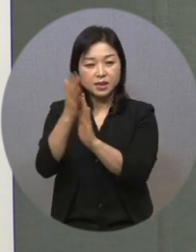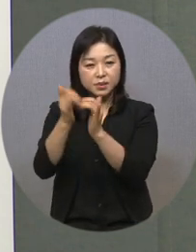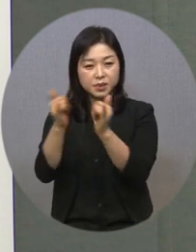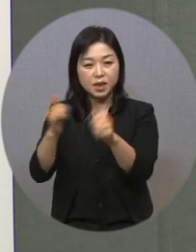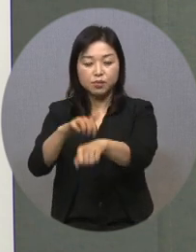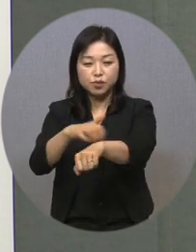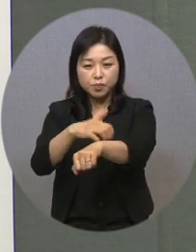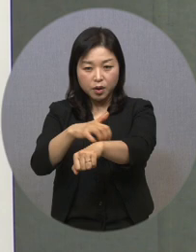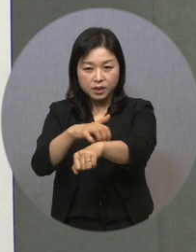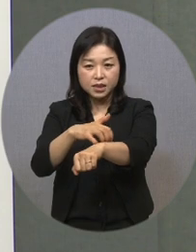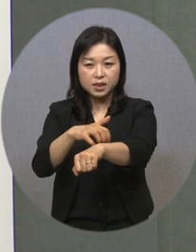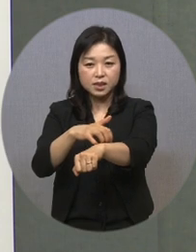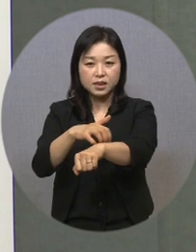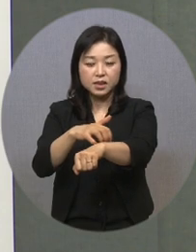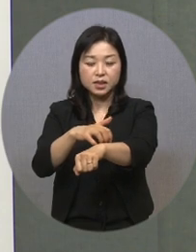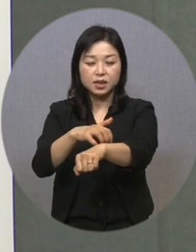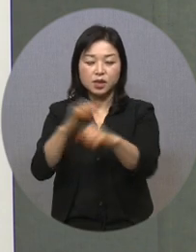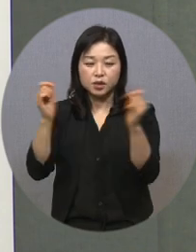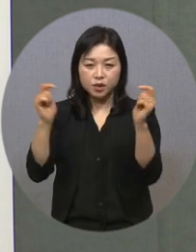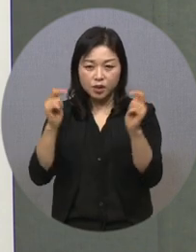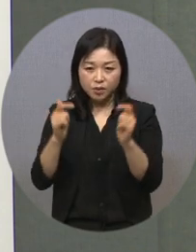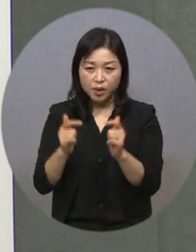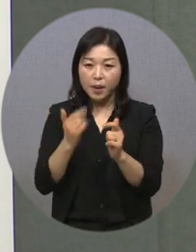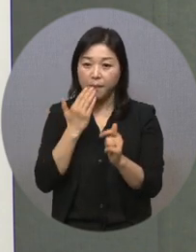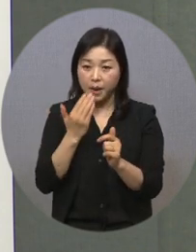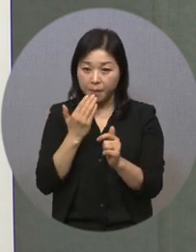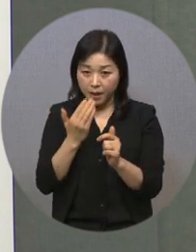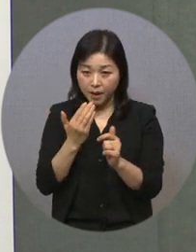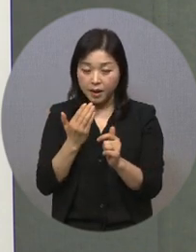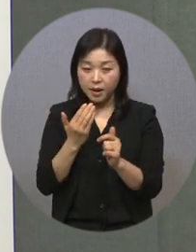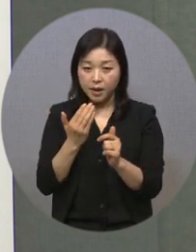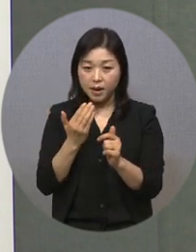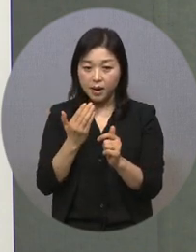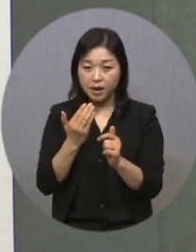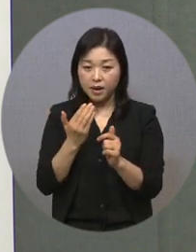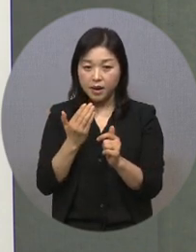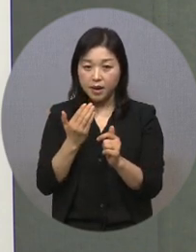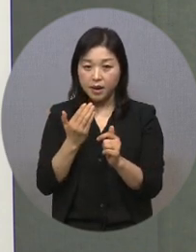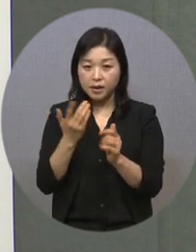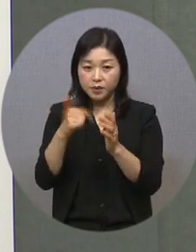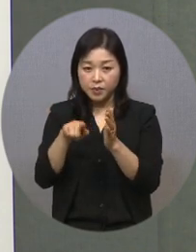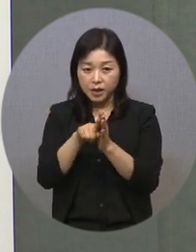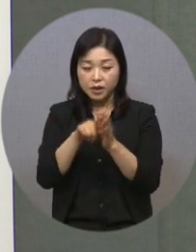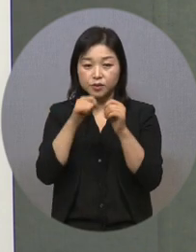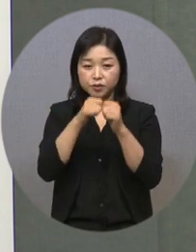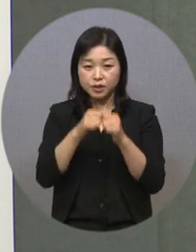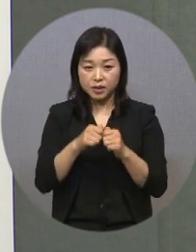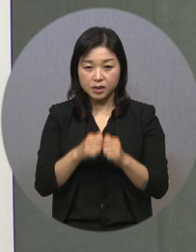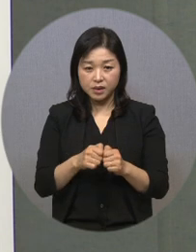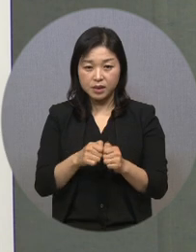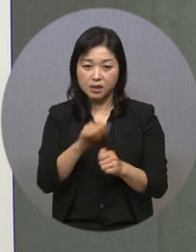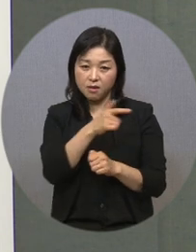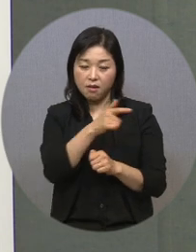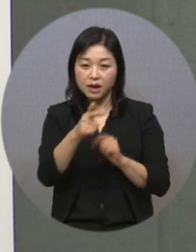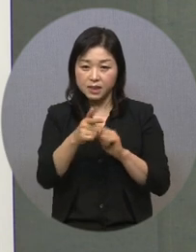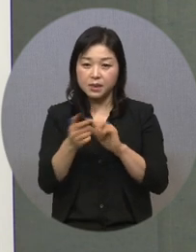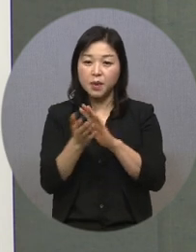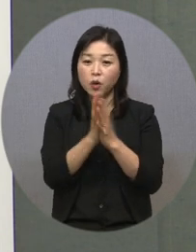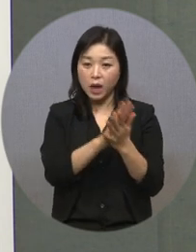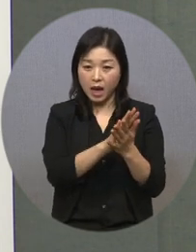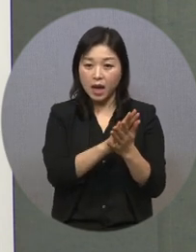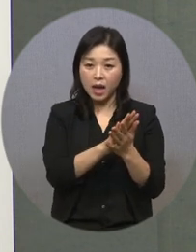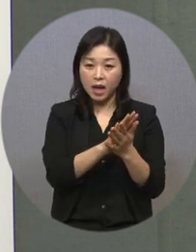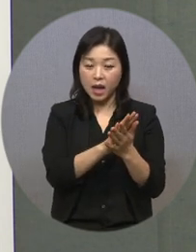시민들의 불편을 최소화시킬 수 있도록 뭐 구체적인 뭐 여러 가지